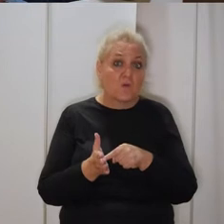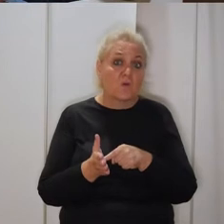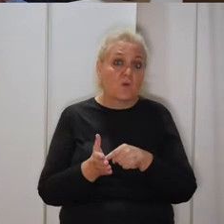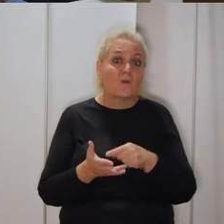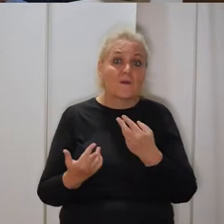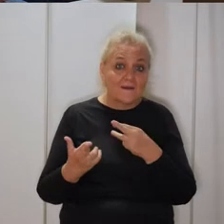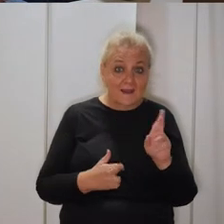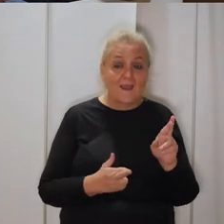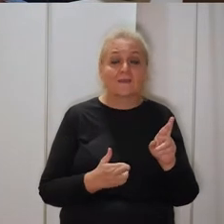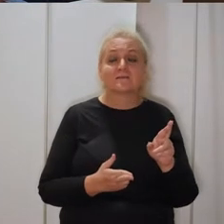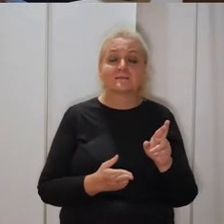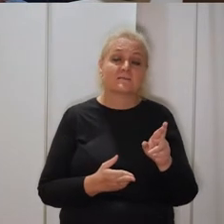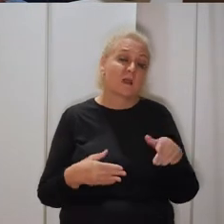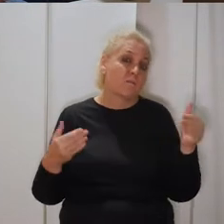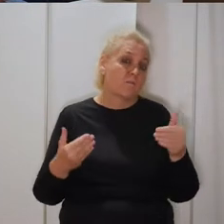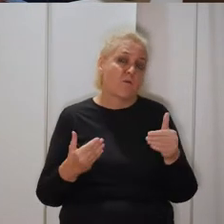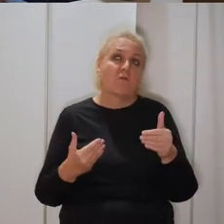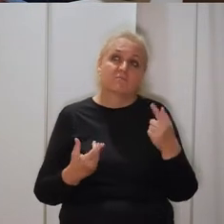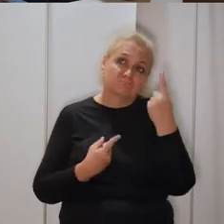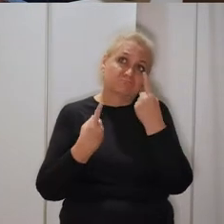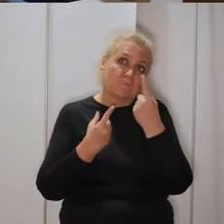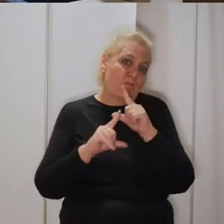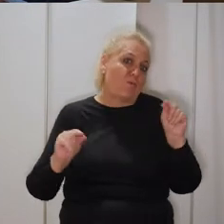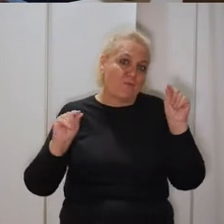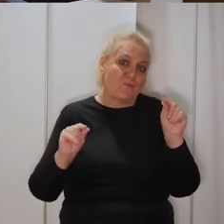ta reakcja może być spontaniczna bardzo.